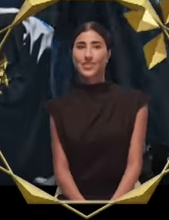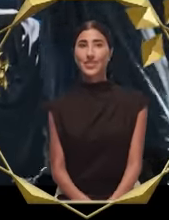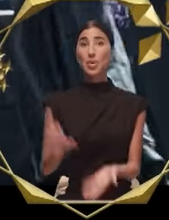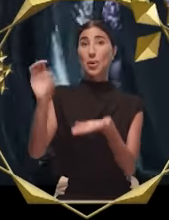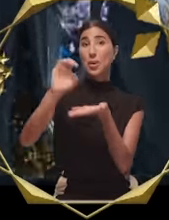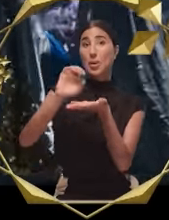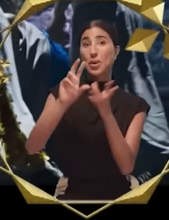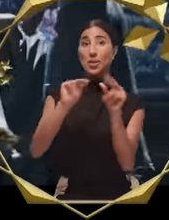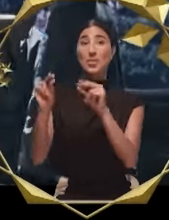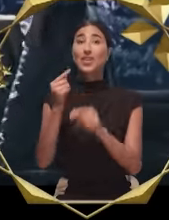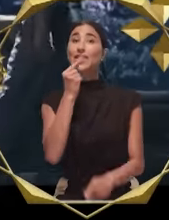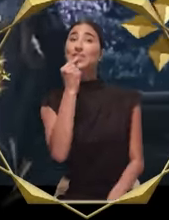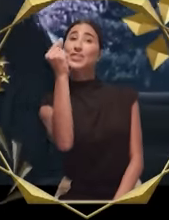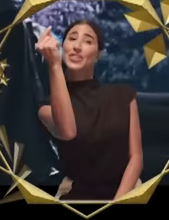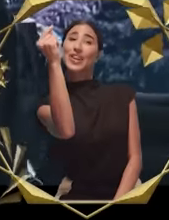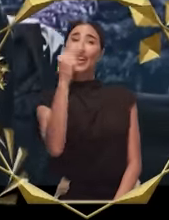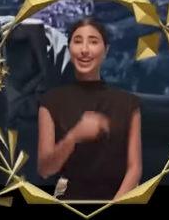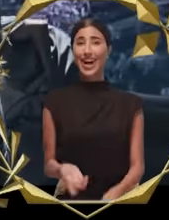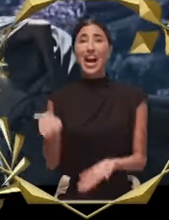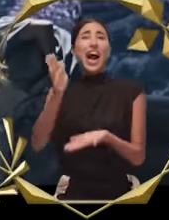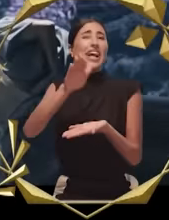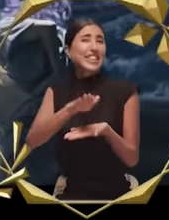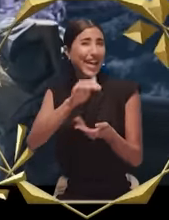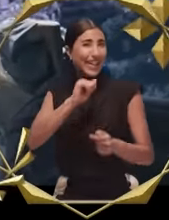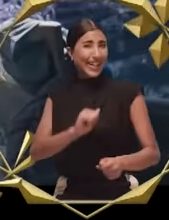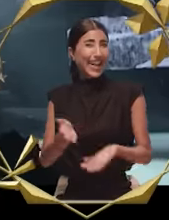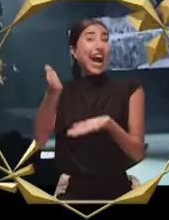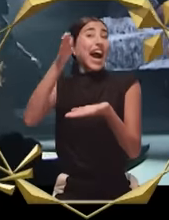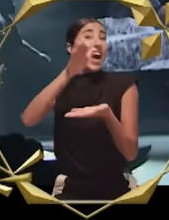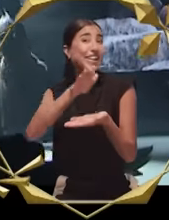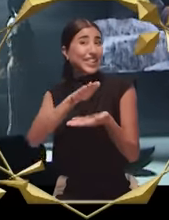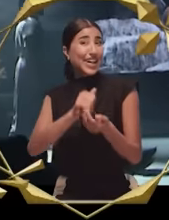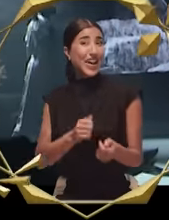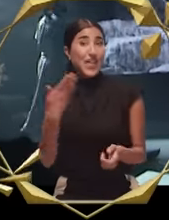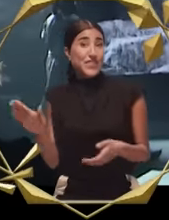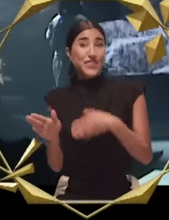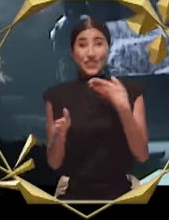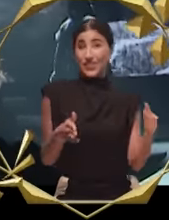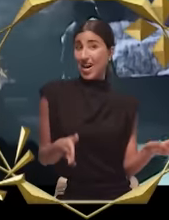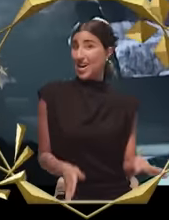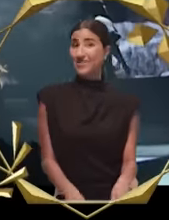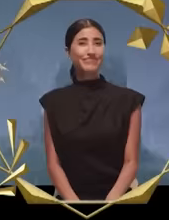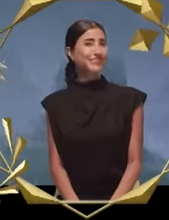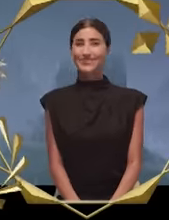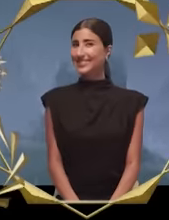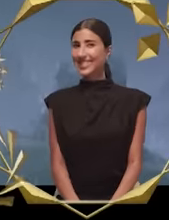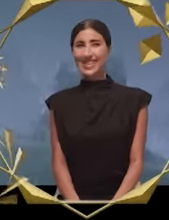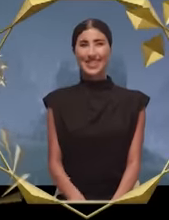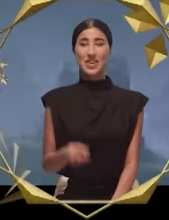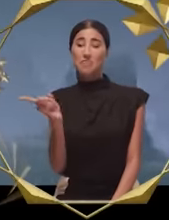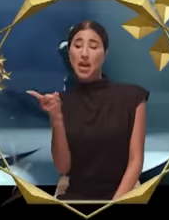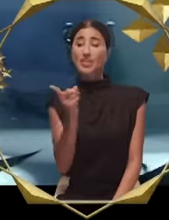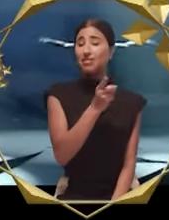ملحنا هنا كالسكر وأقل قليل كالأكثر لا فرق بين الاثنين شيء هكذا